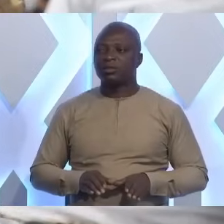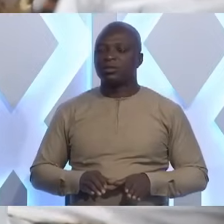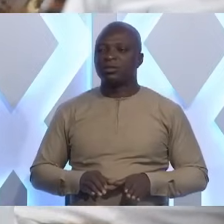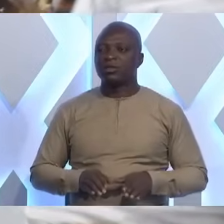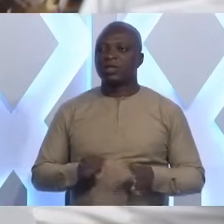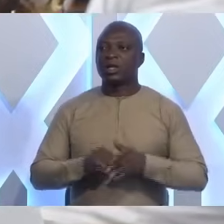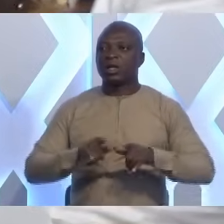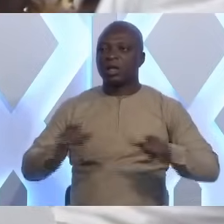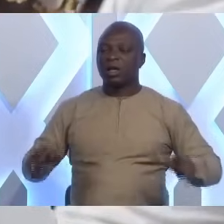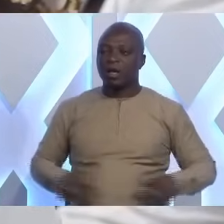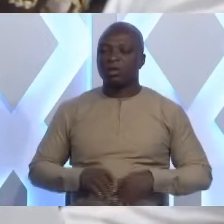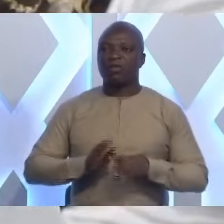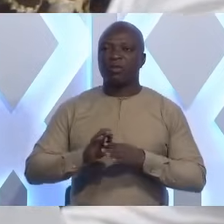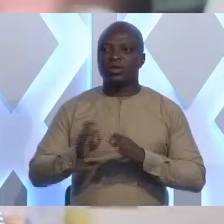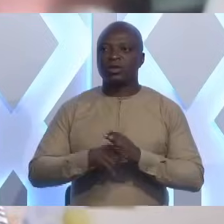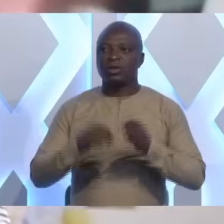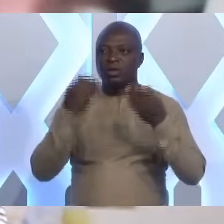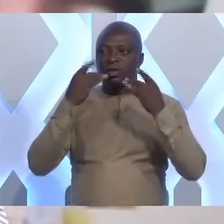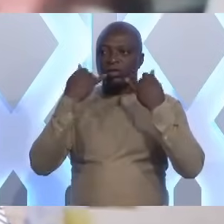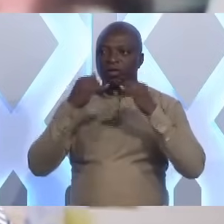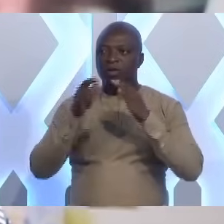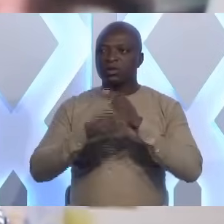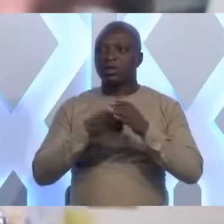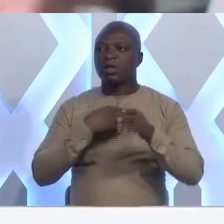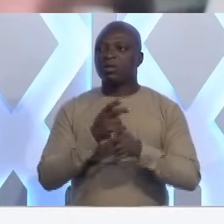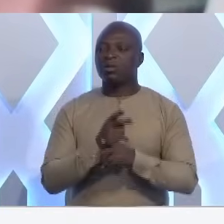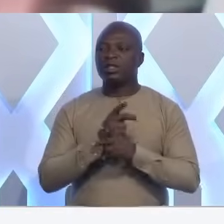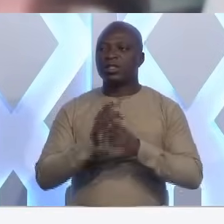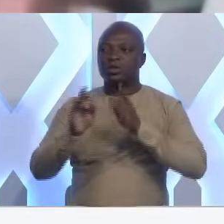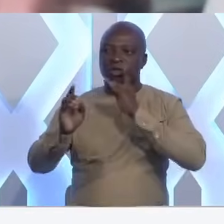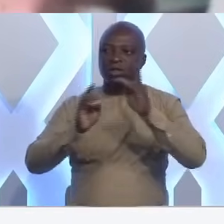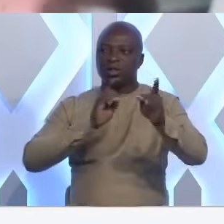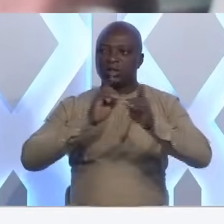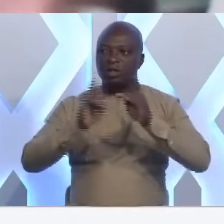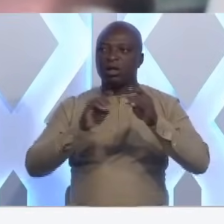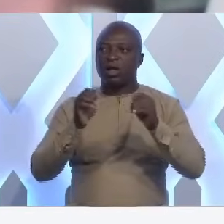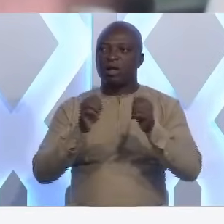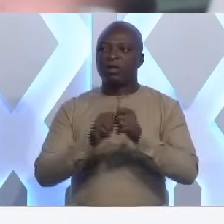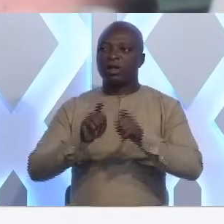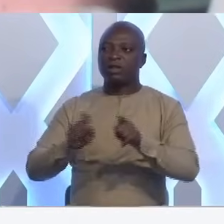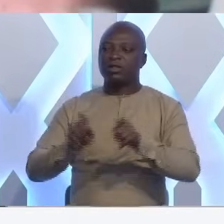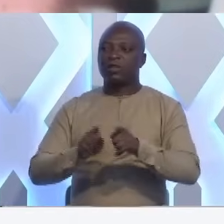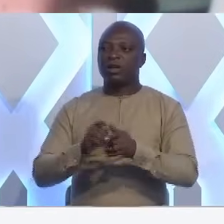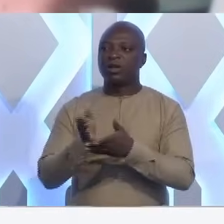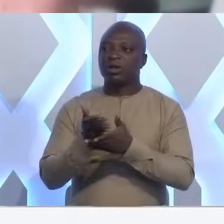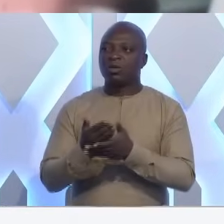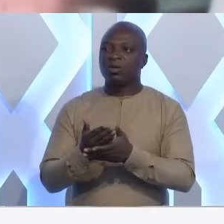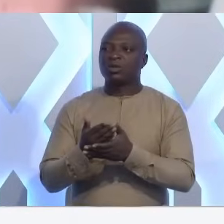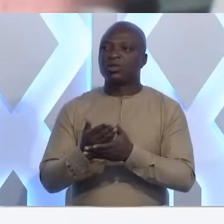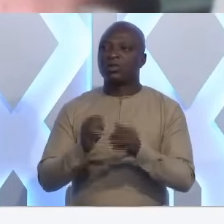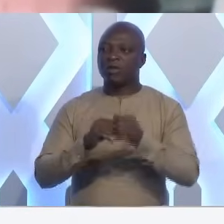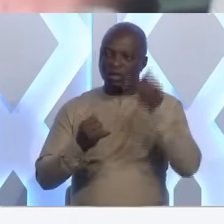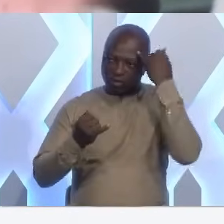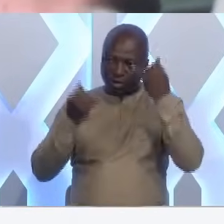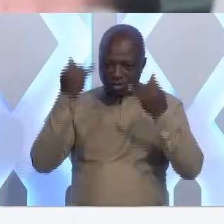cadre de formation, d'information et de maintien du dialogue avec les différentes couches en quête d'innovation